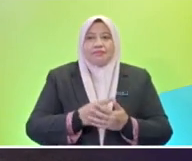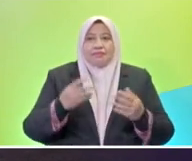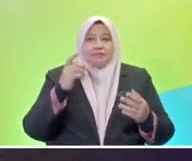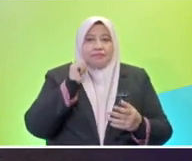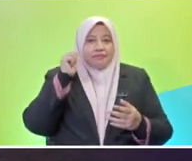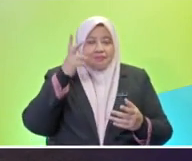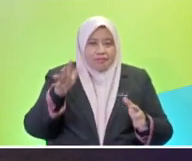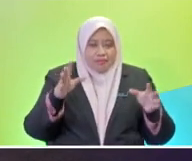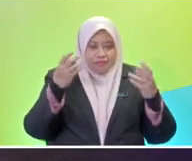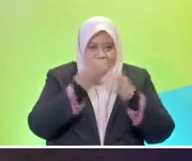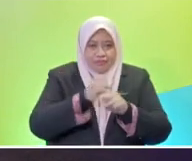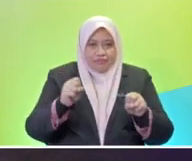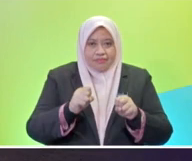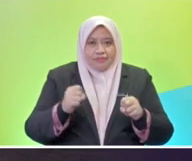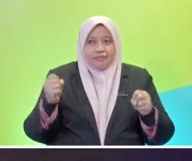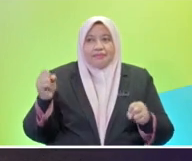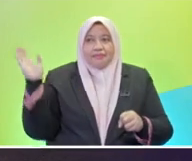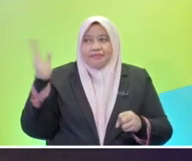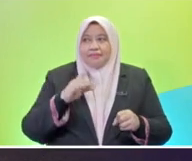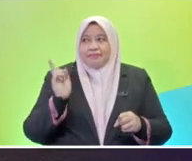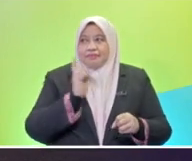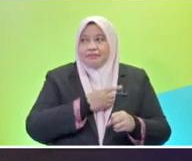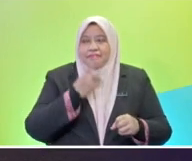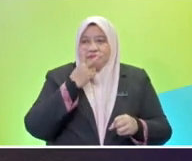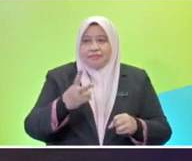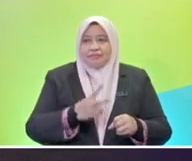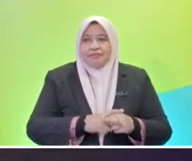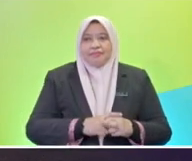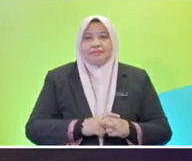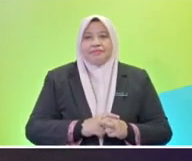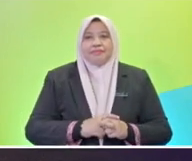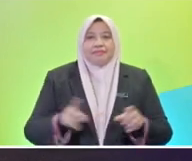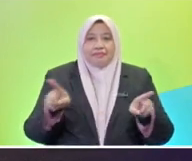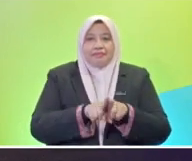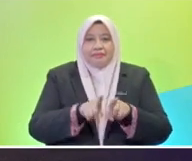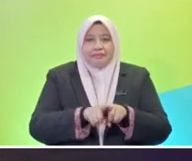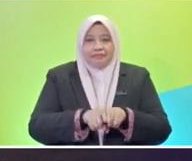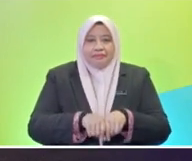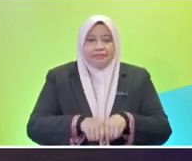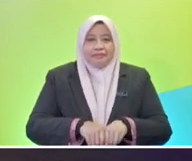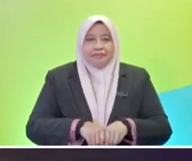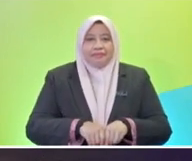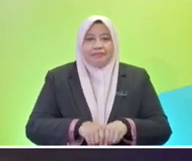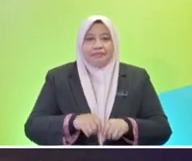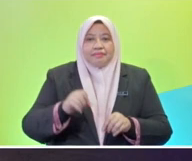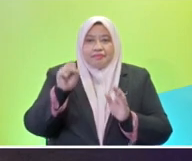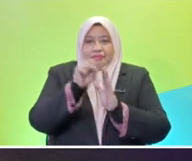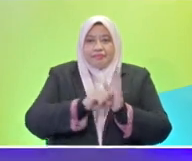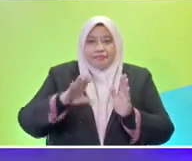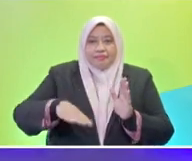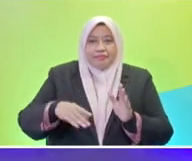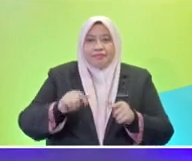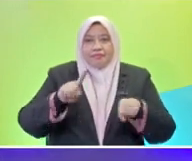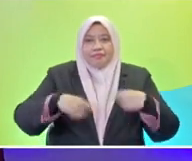Sudah. Okey, mari kita tengok. Kita tengok slide. Boleh. Sama-sama. Okey. Sebelum kita pergi